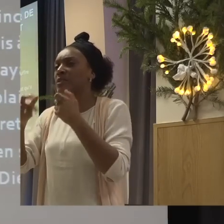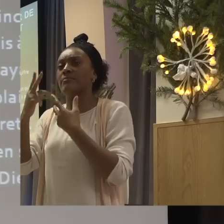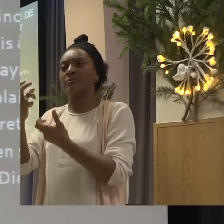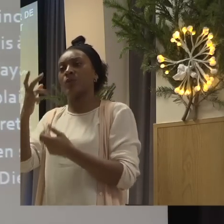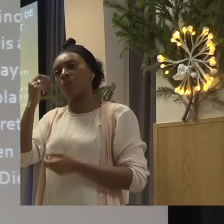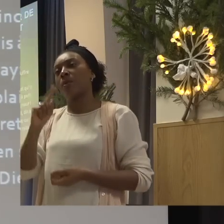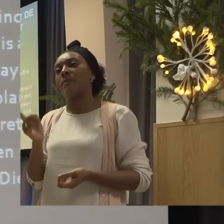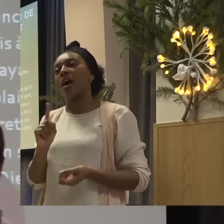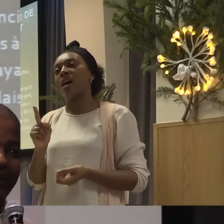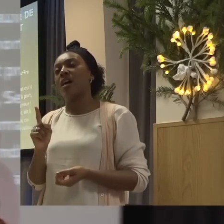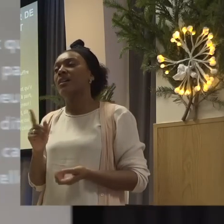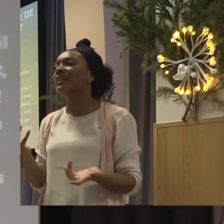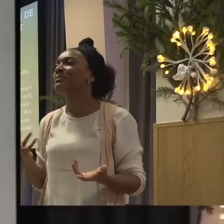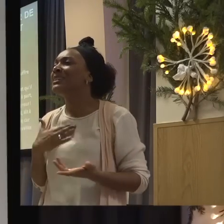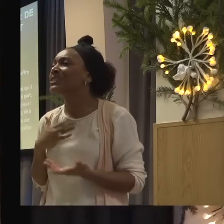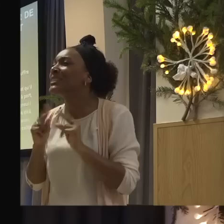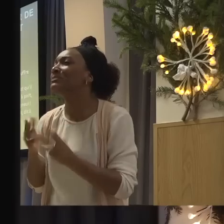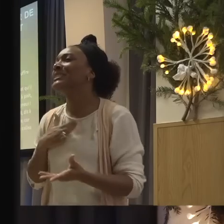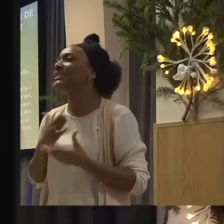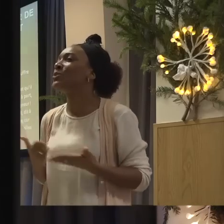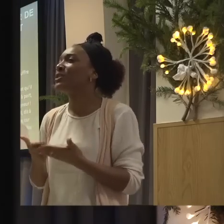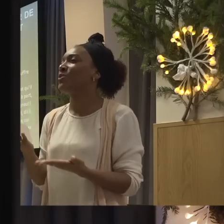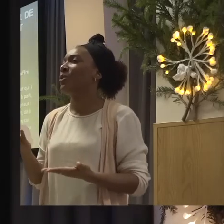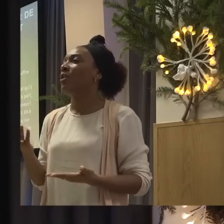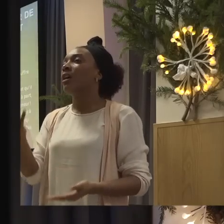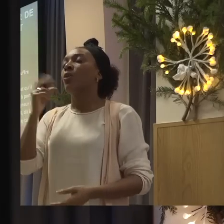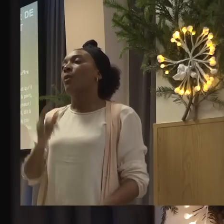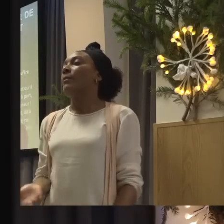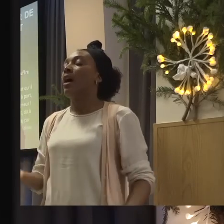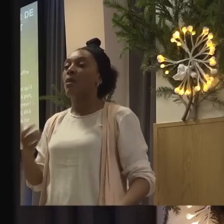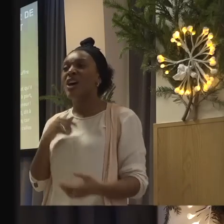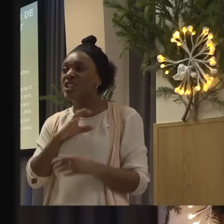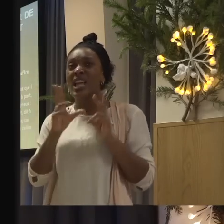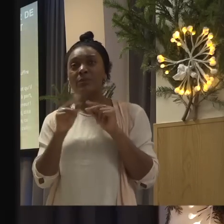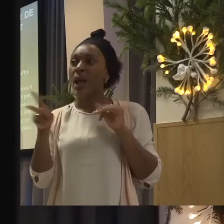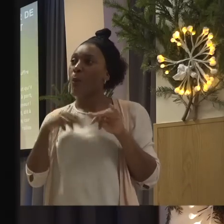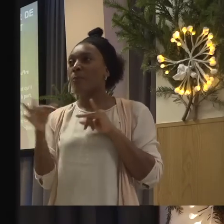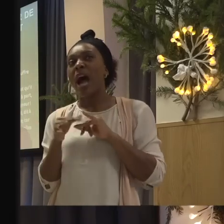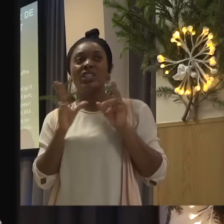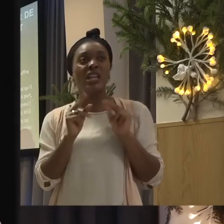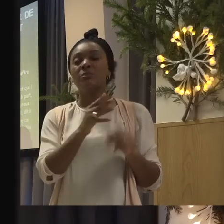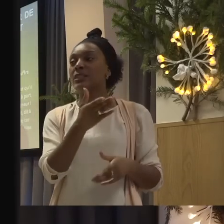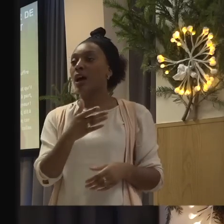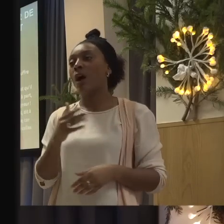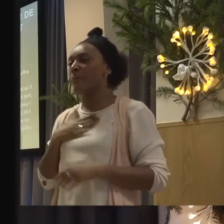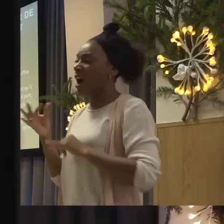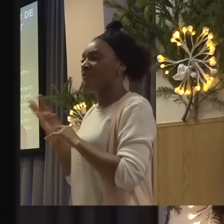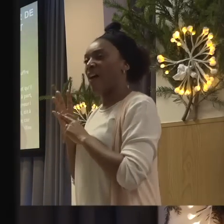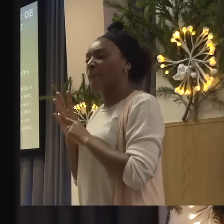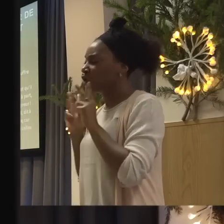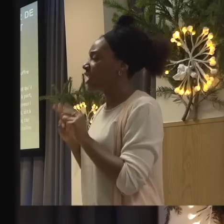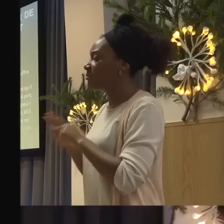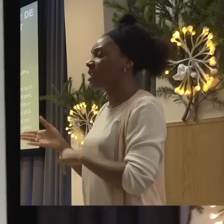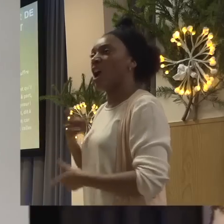Alors ça fait très mal. On se dit, mais j'essaie d'expliquer ça à mon mari, j'essaie de dire ça à ma femme, j'essaie